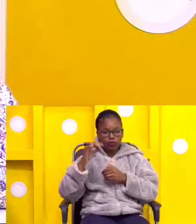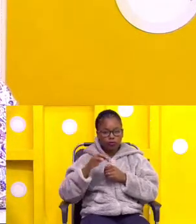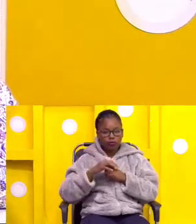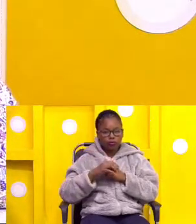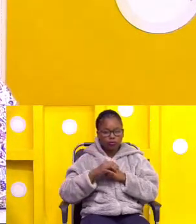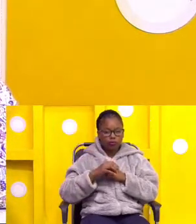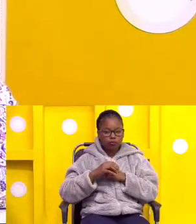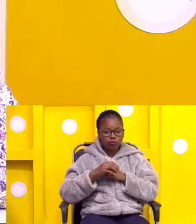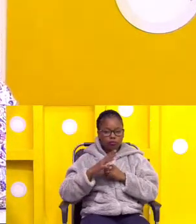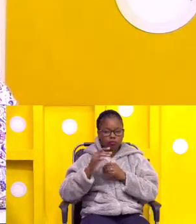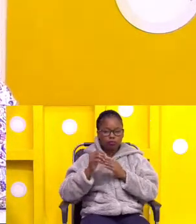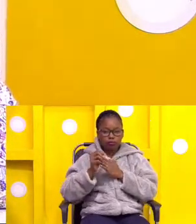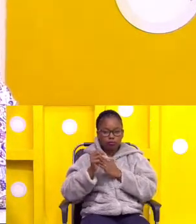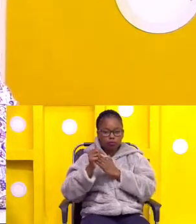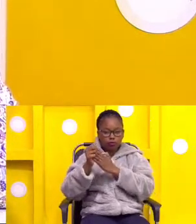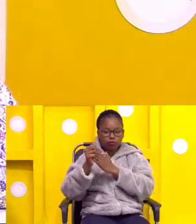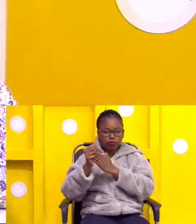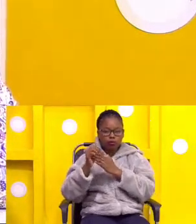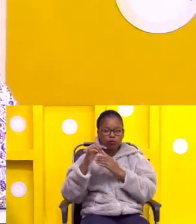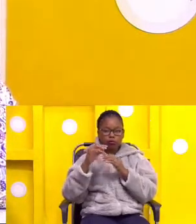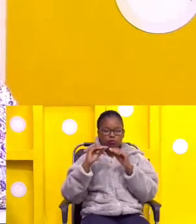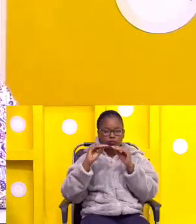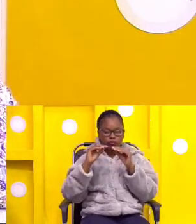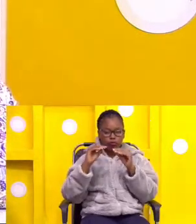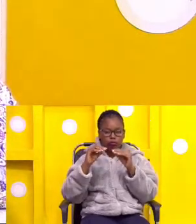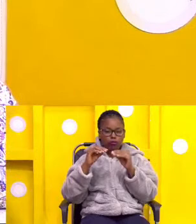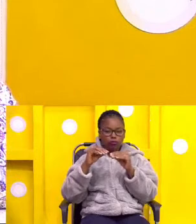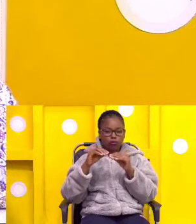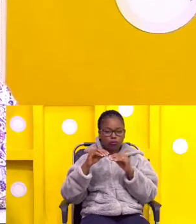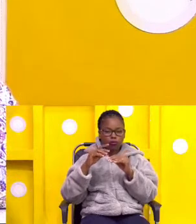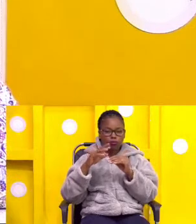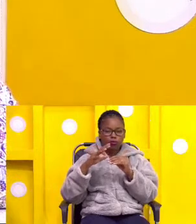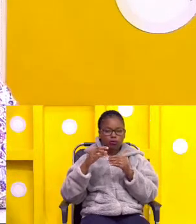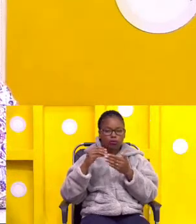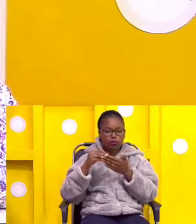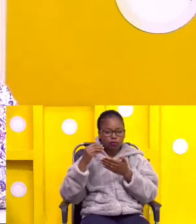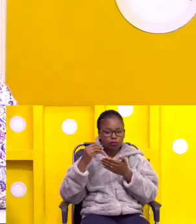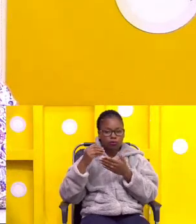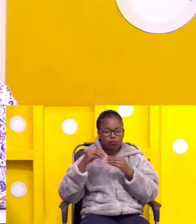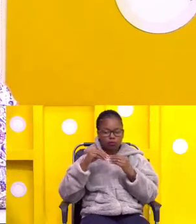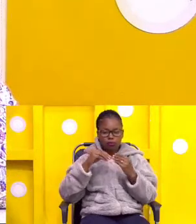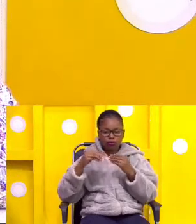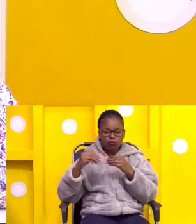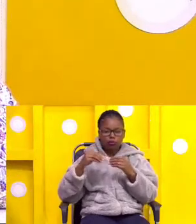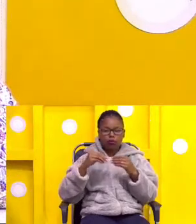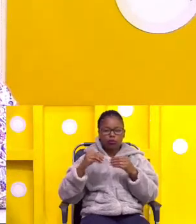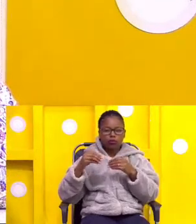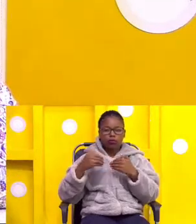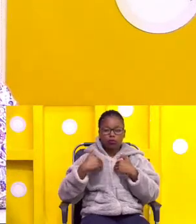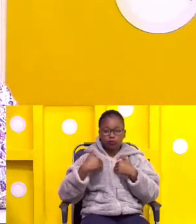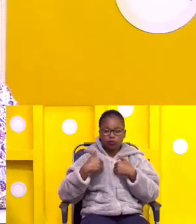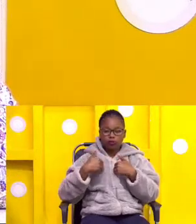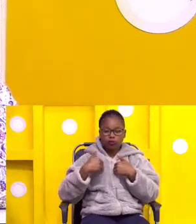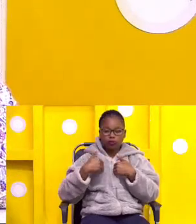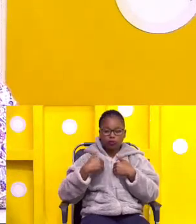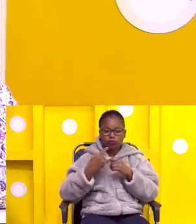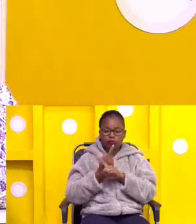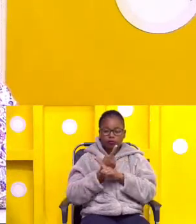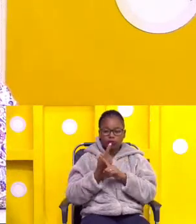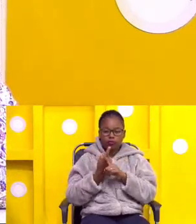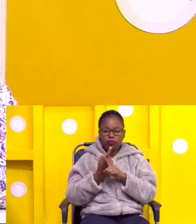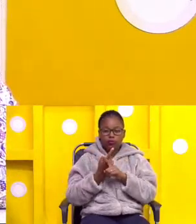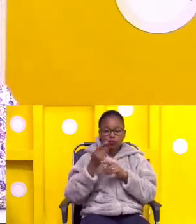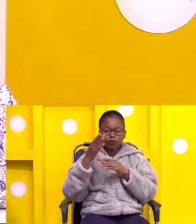na tugicitwara thukuru ya ciana ici ikoragwo ciina wathe wa muthemba na ngai witu ni